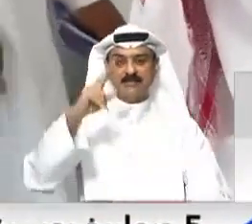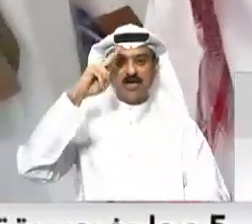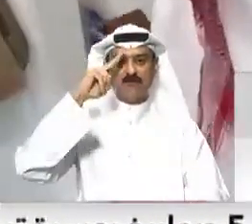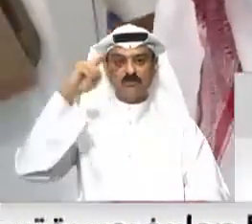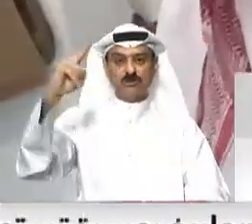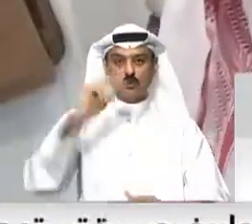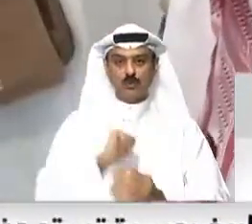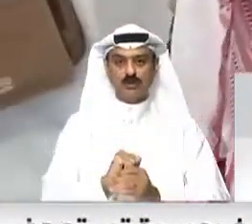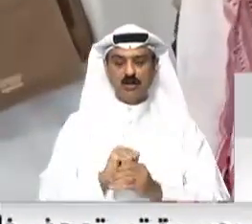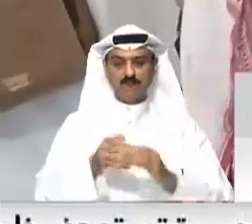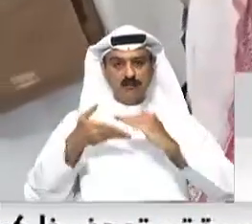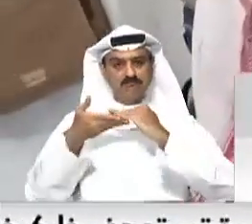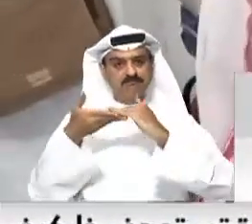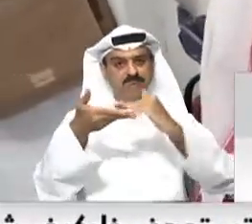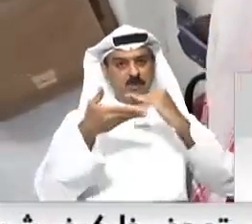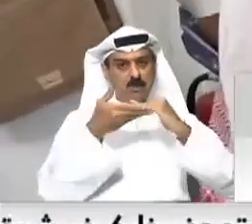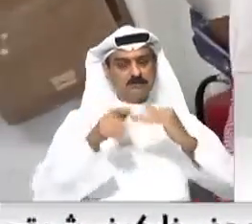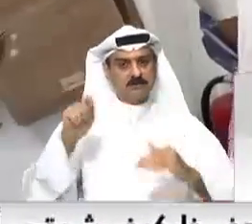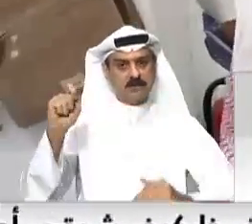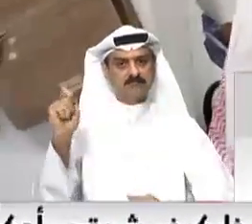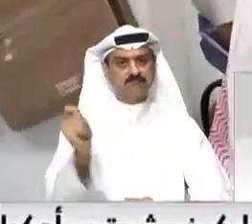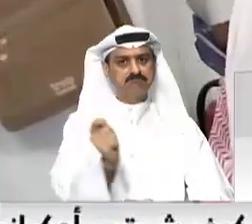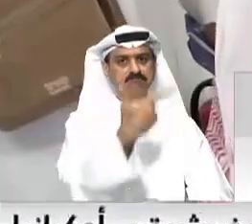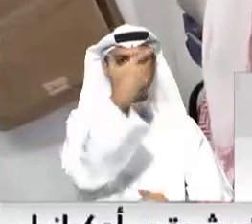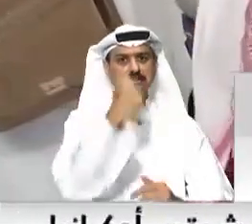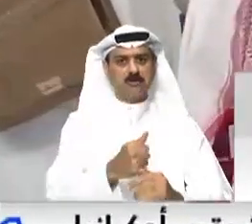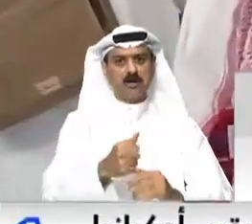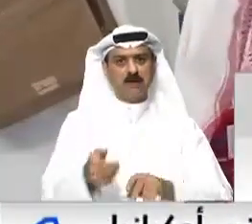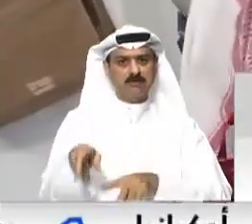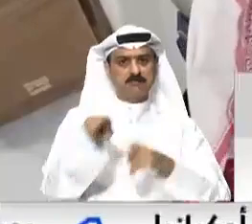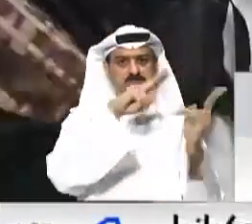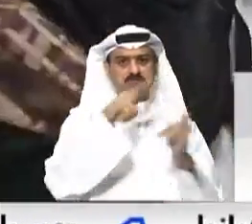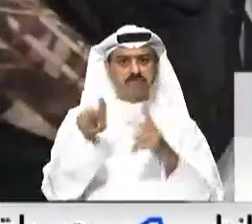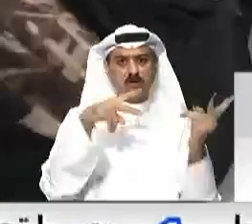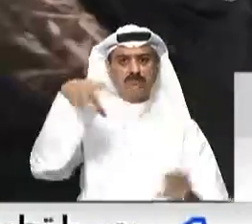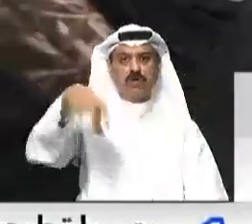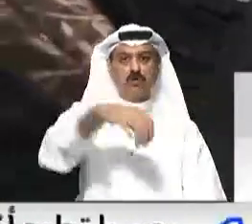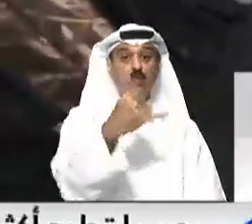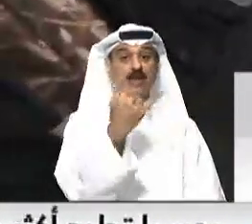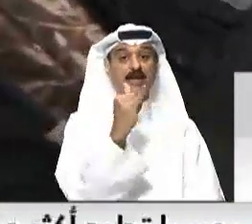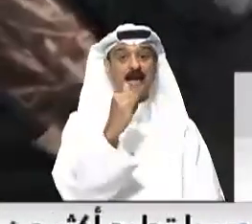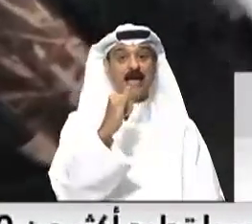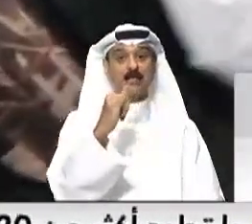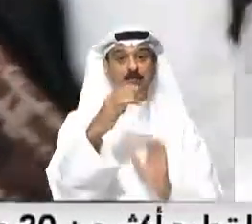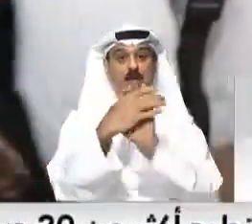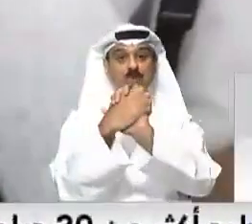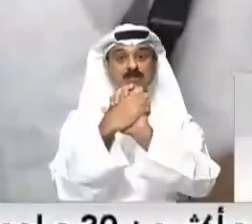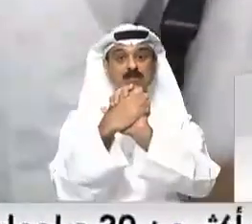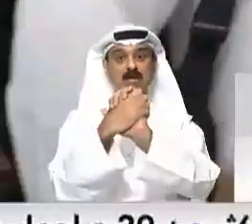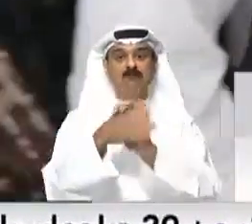والتي أسهمت في نجاح عملية إجلاء مواطني الدول الشقيقة والصديقة، وهو ما يؤكد